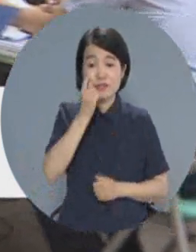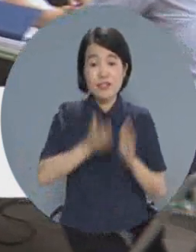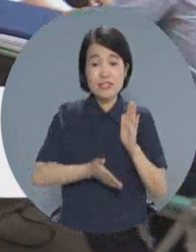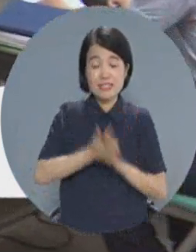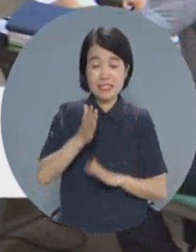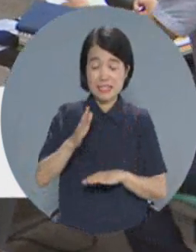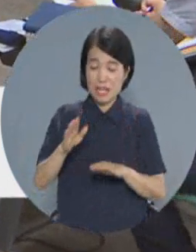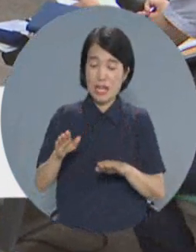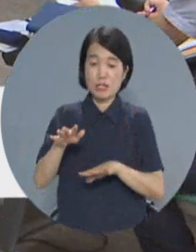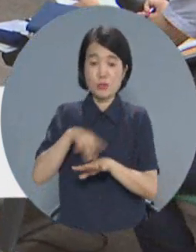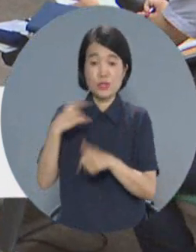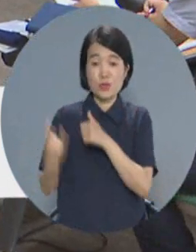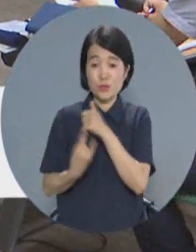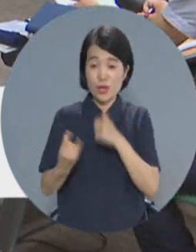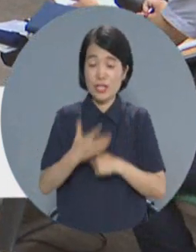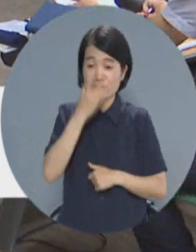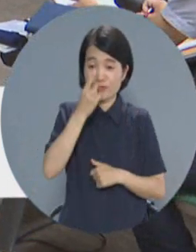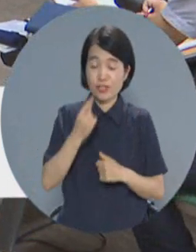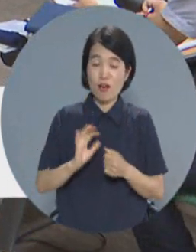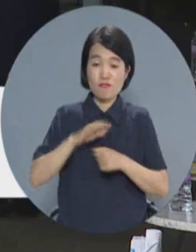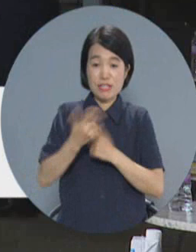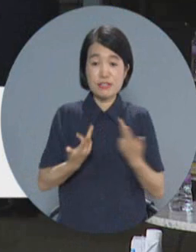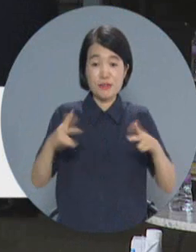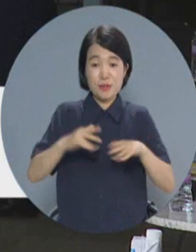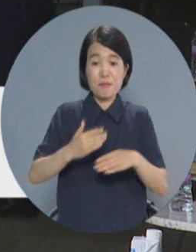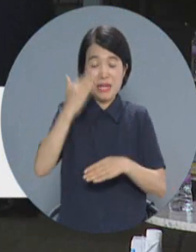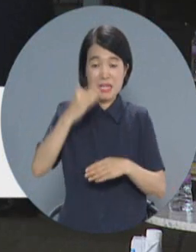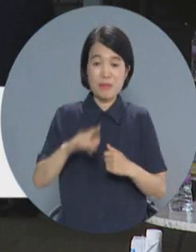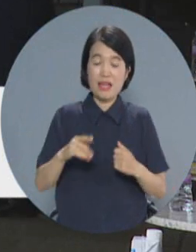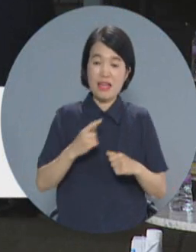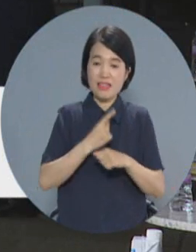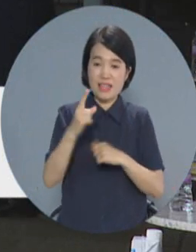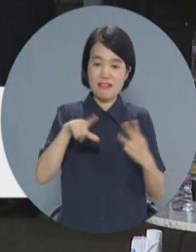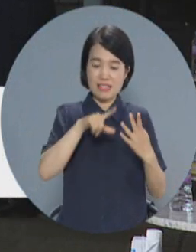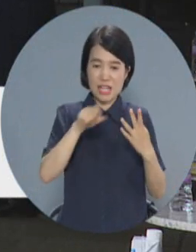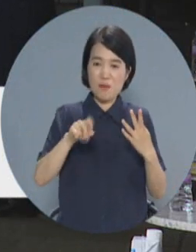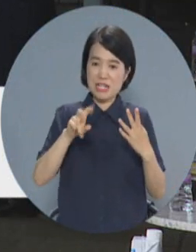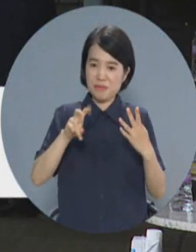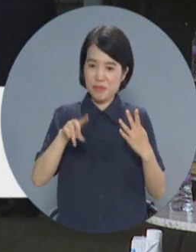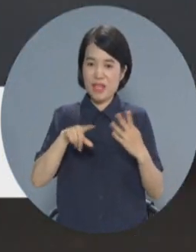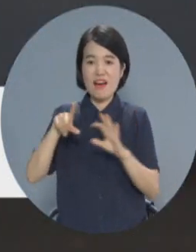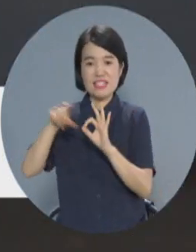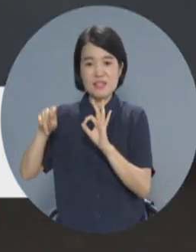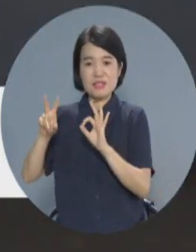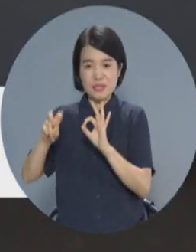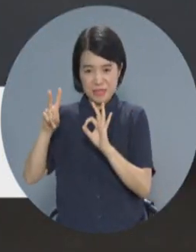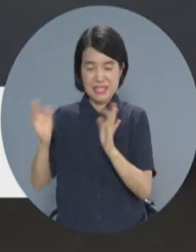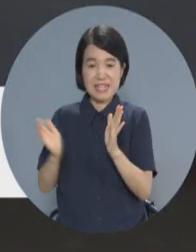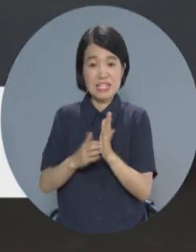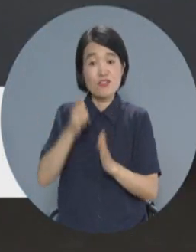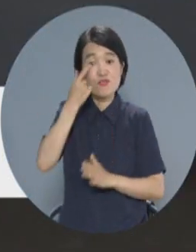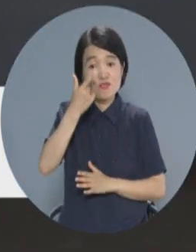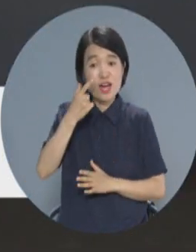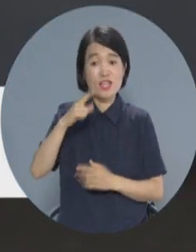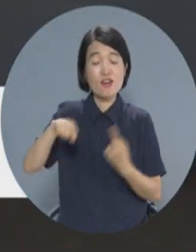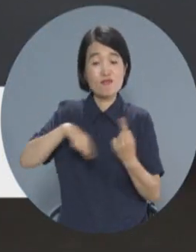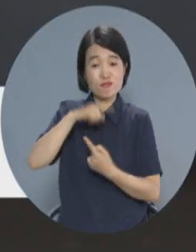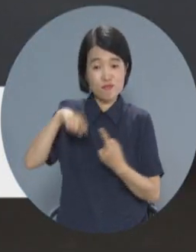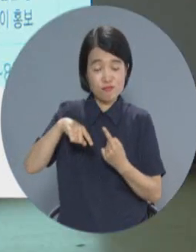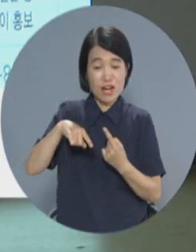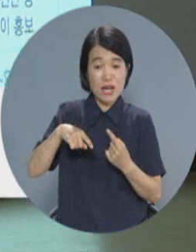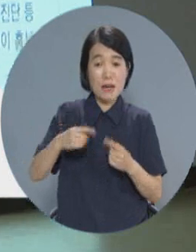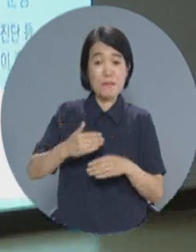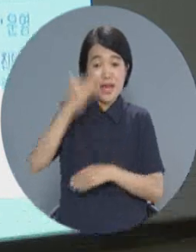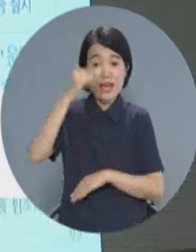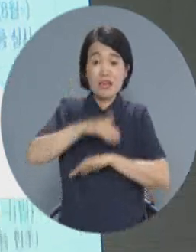순천시와 정원박람회 조직위는 순천만 국제정원박람회를 내년 4월 22일부터 10월 22일까지 6개월의 일정으로